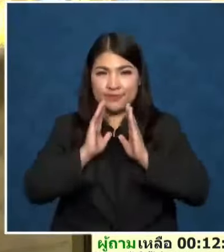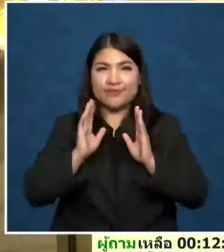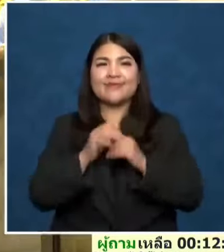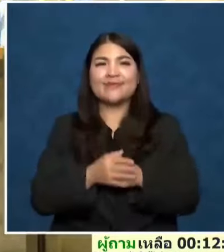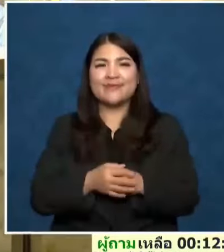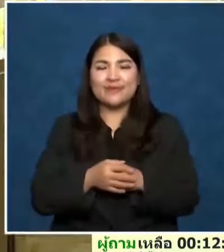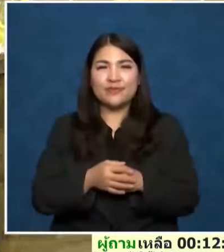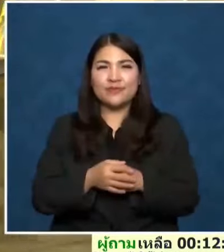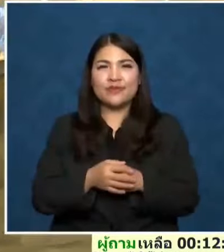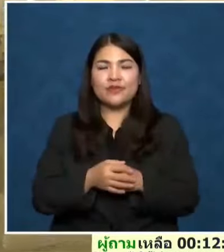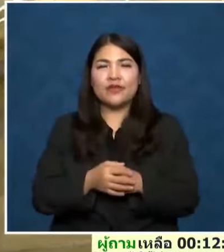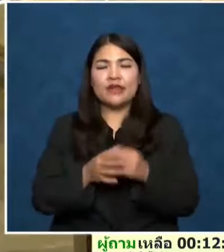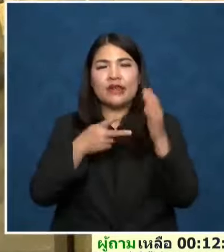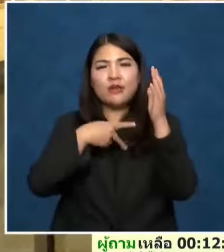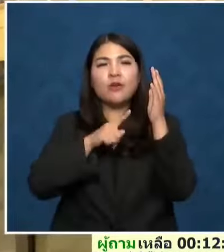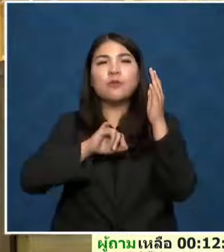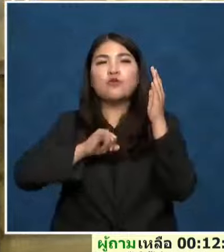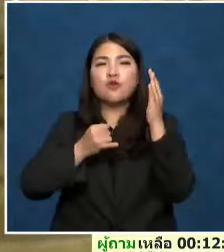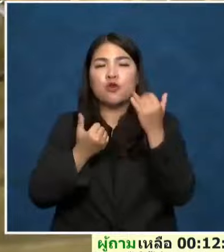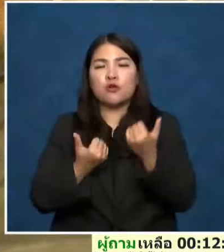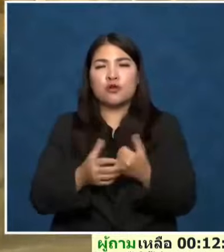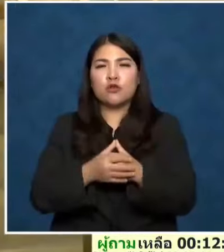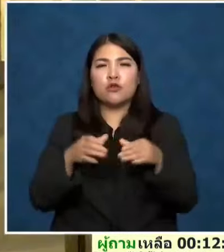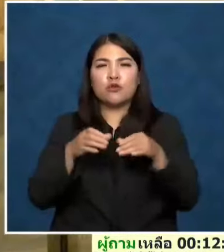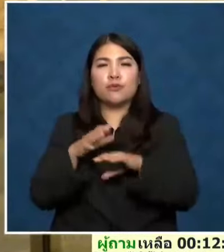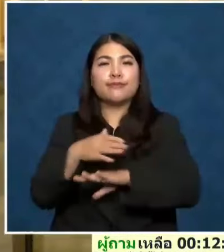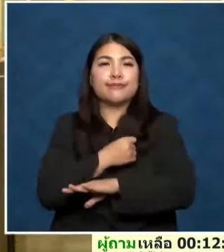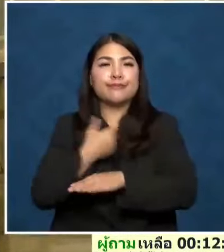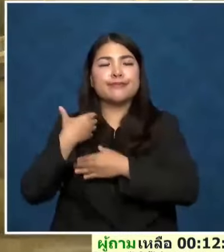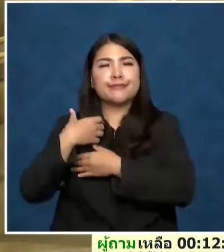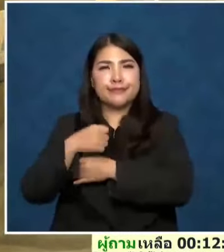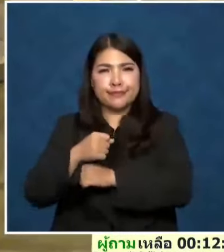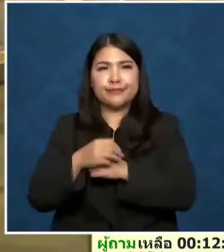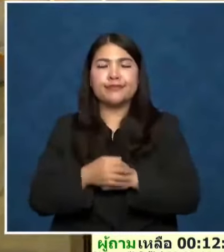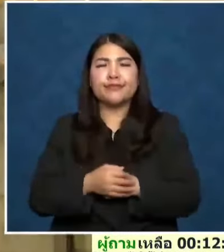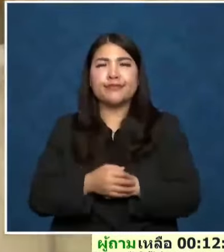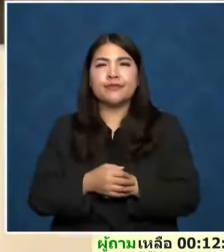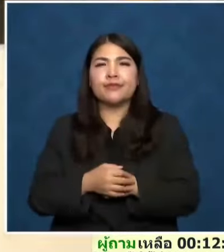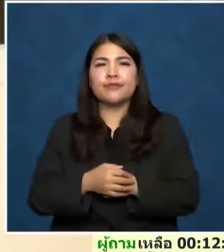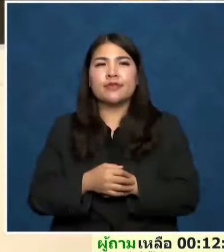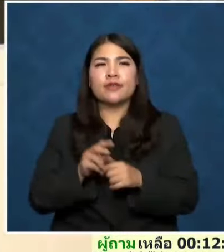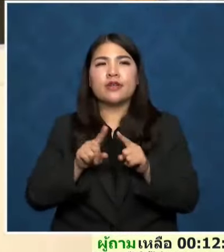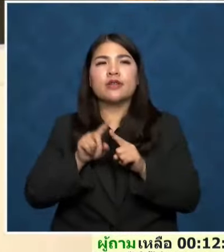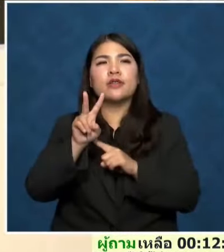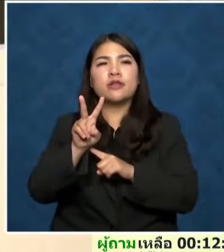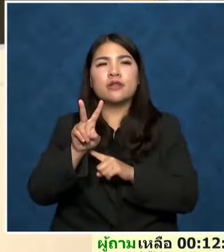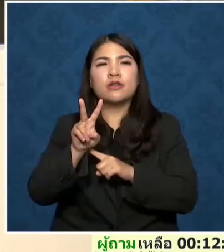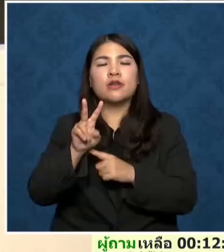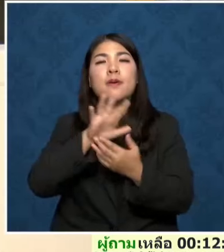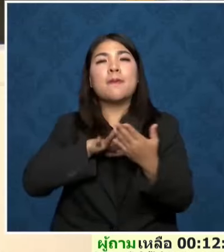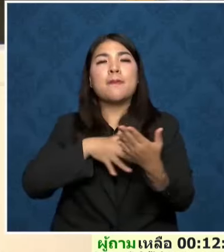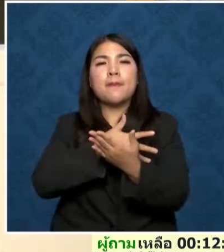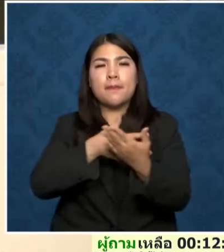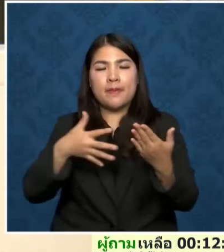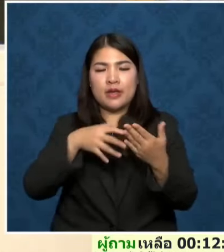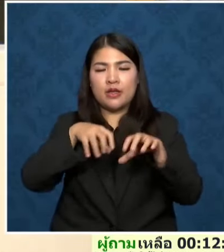งเกียตจากจัหวดประจวบคีรีขันพักประชาทิปัดนะคะในคำถามที่สองนะคะ ในแผนการดำเนิน